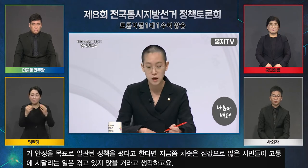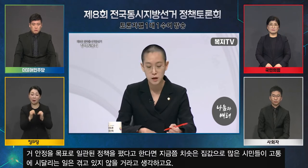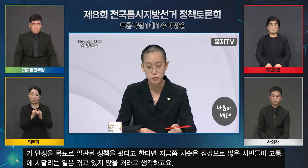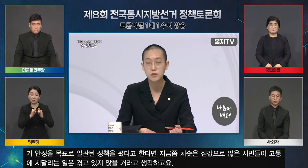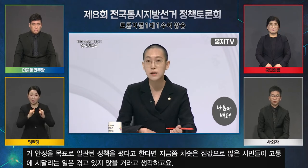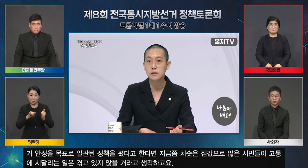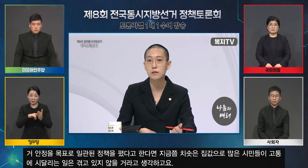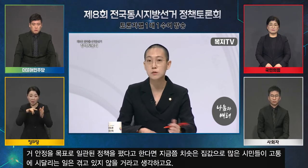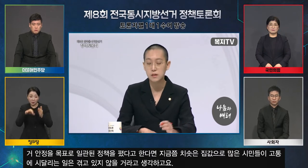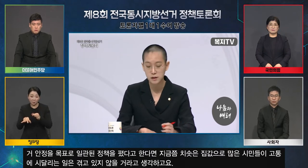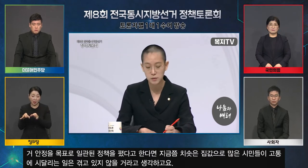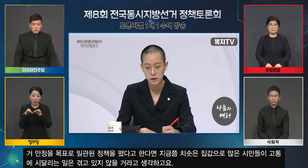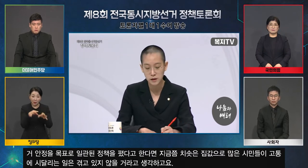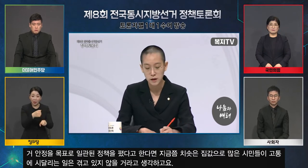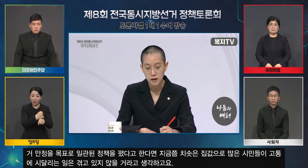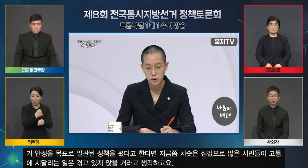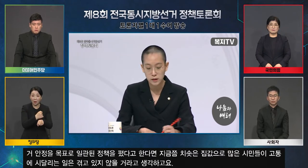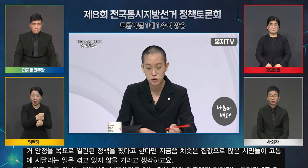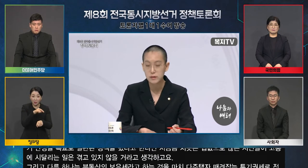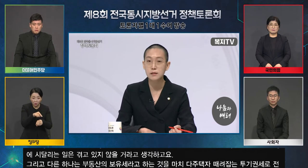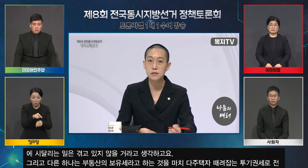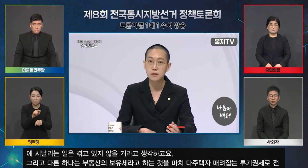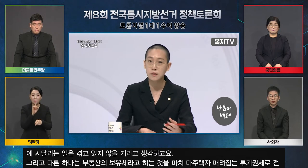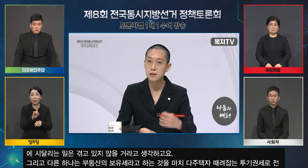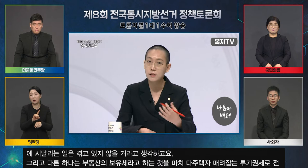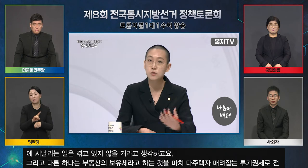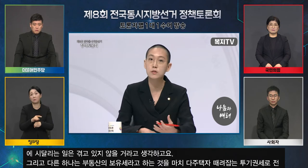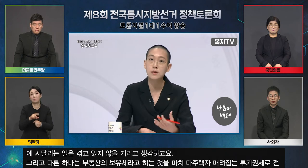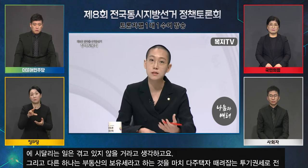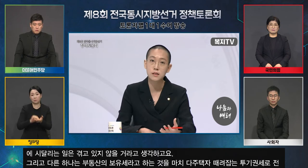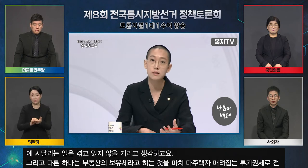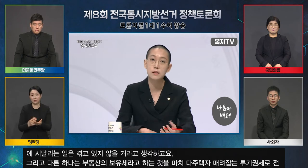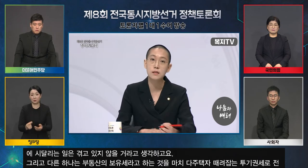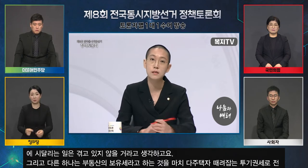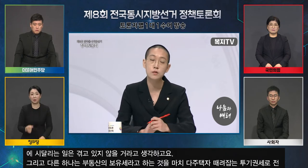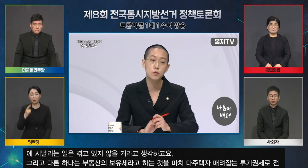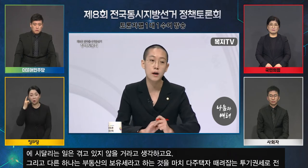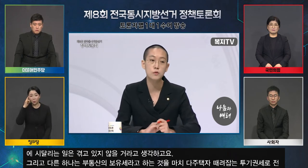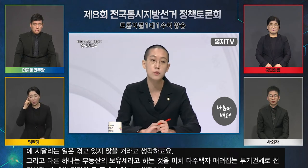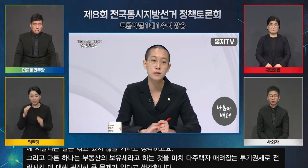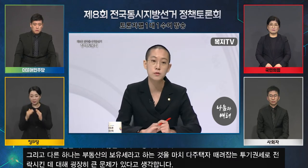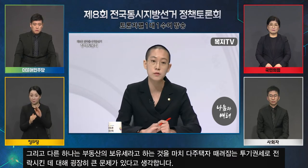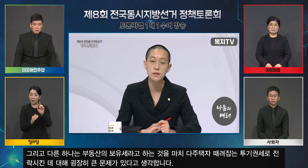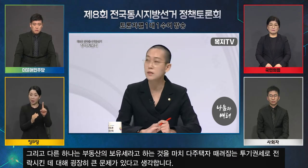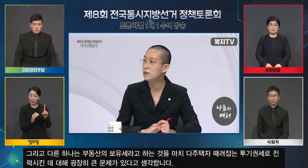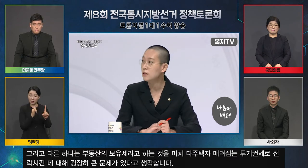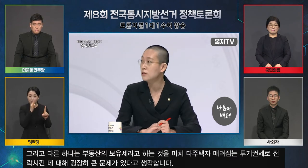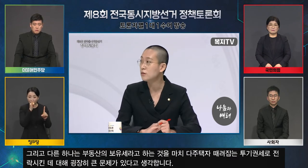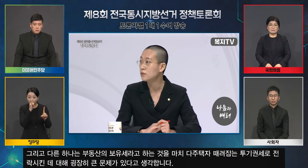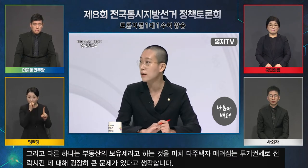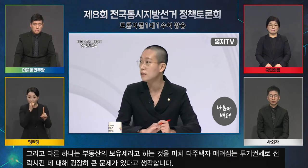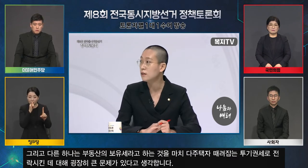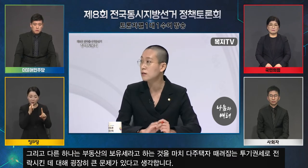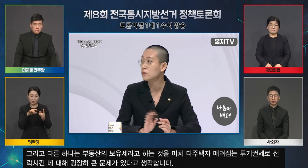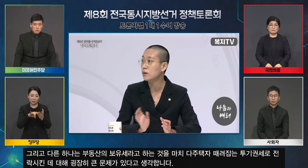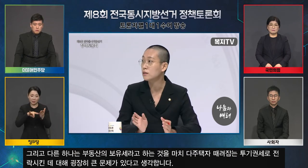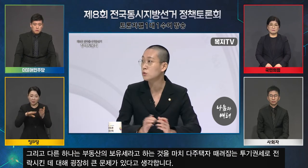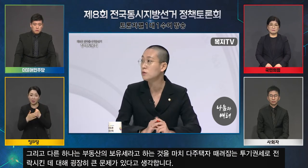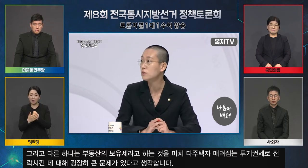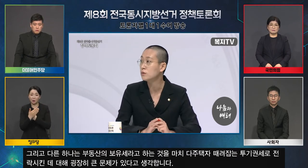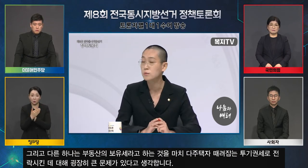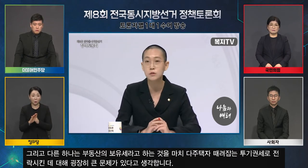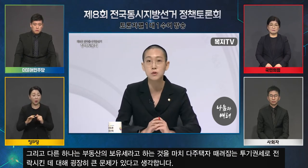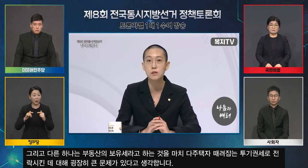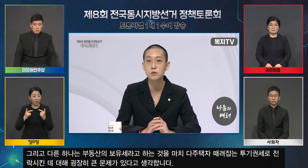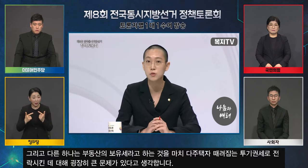굉장히 큰 문제가 있다고 생각합니다. 그래서 일주택자들에 대해서 과도한 어떤 세제 혜택이 있는 것이 아니냐라고